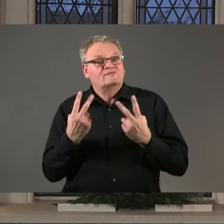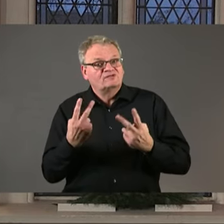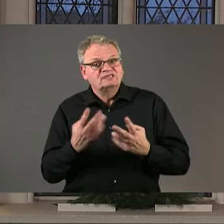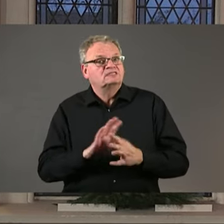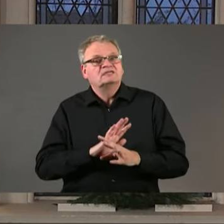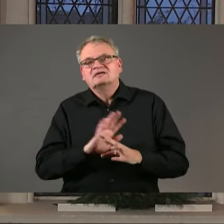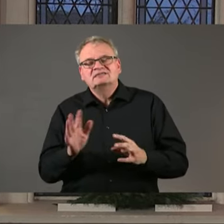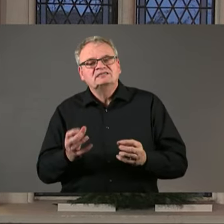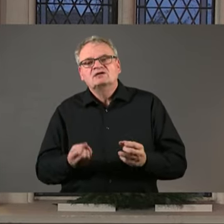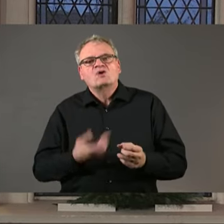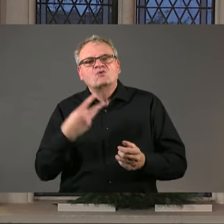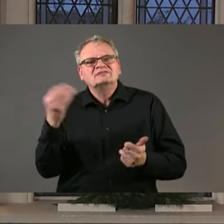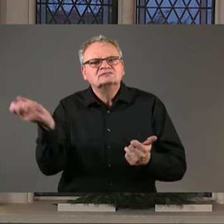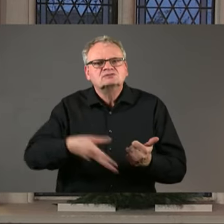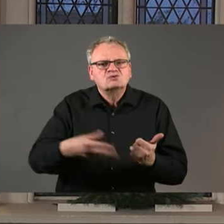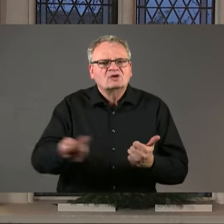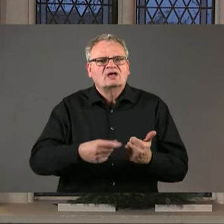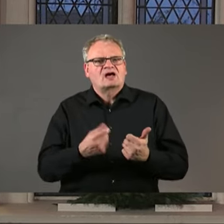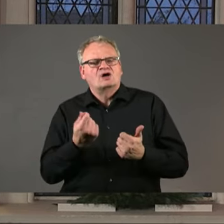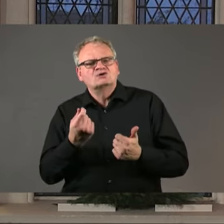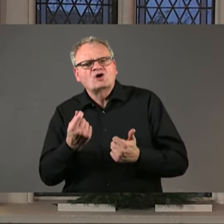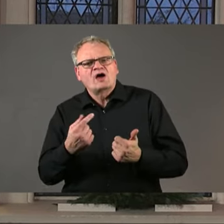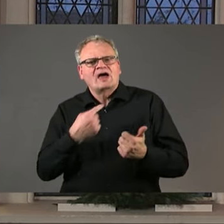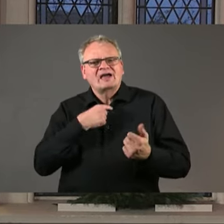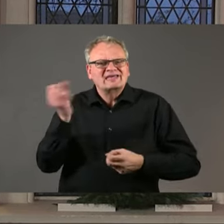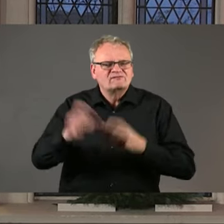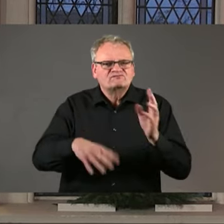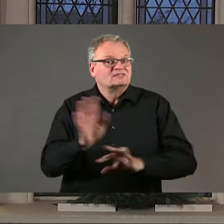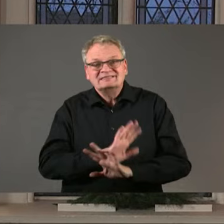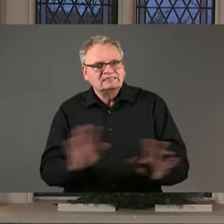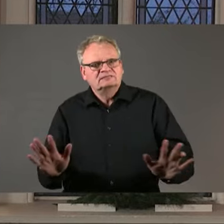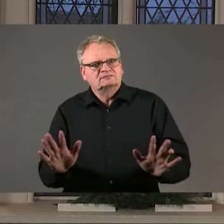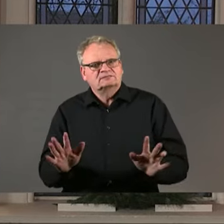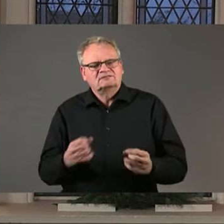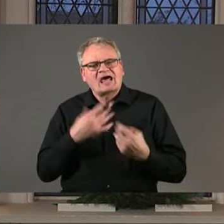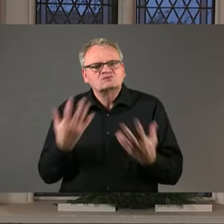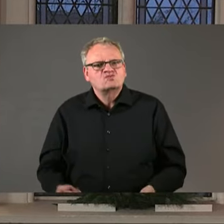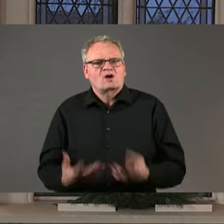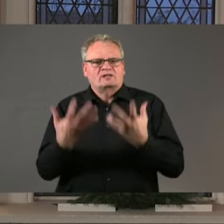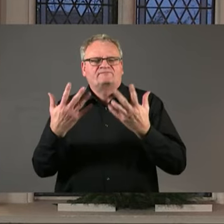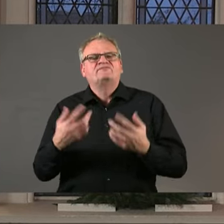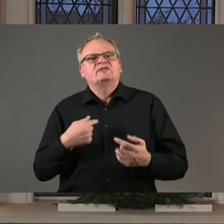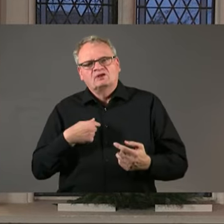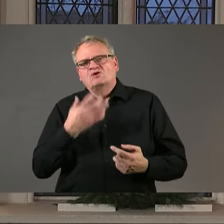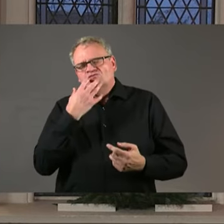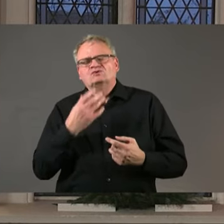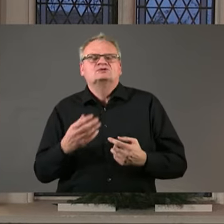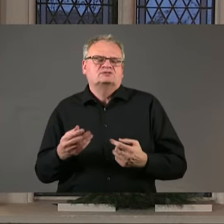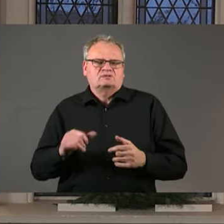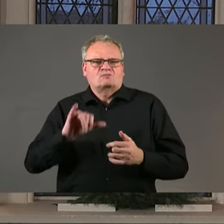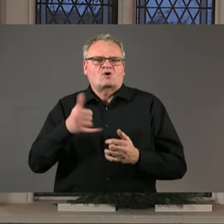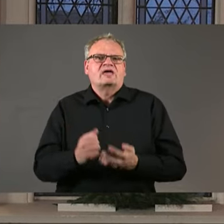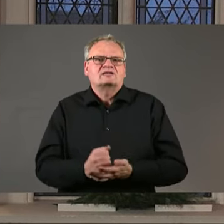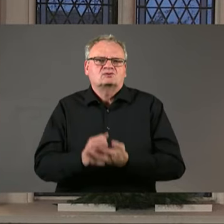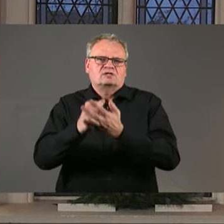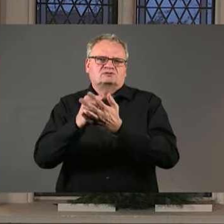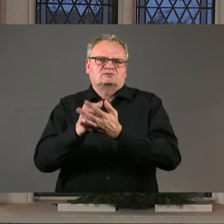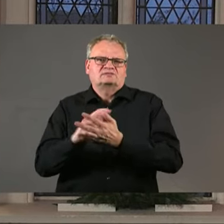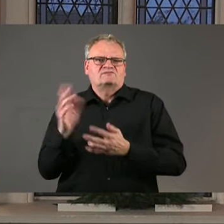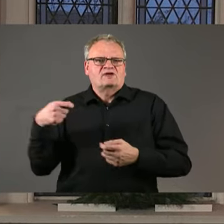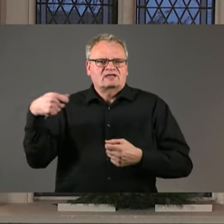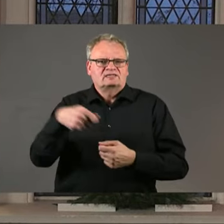Pestizide. Mit der Kollekte am Heiligabend möchten wir dieses Projekt unterstützen. Gott segne Gebende und ganz bestimmt